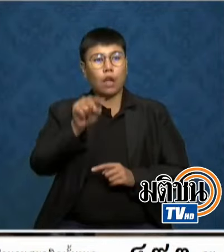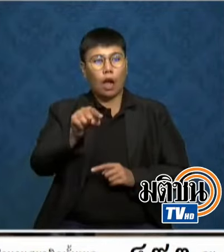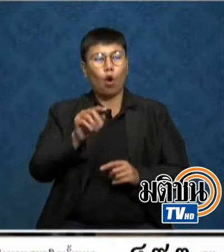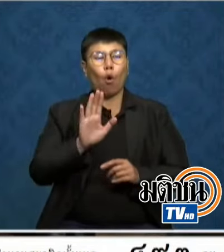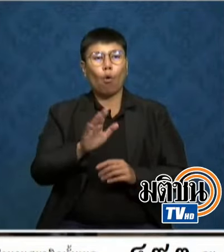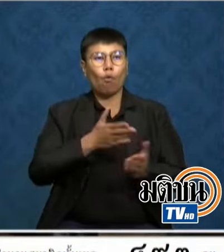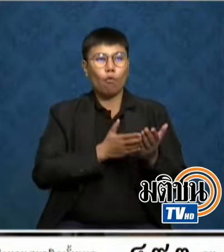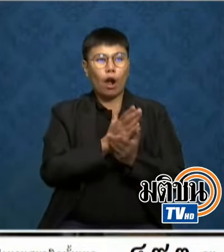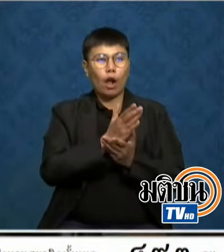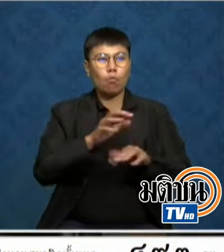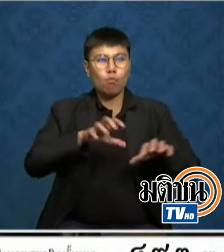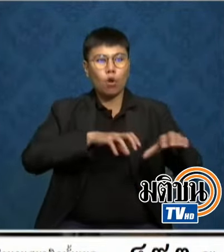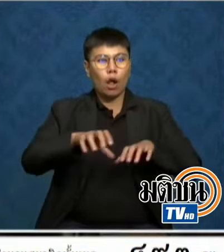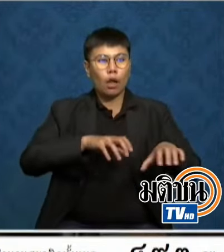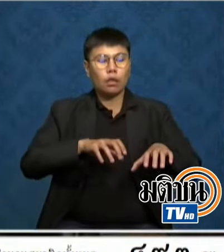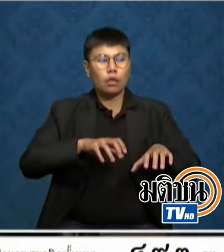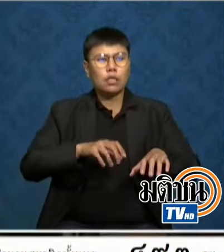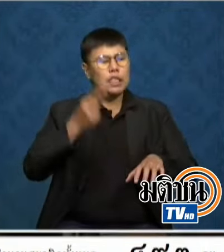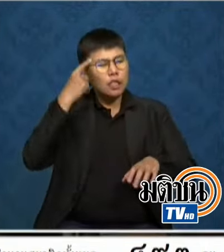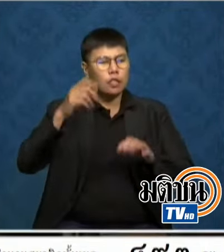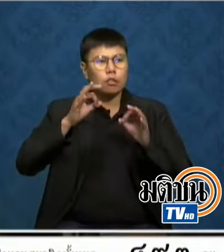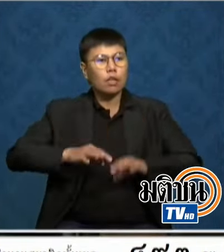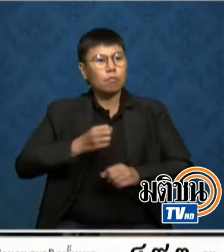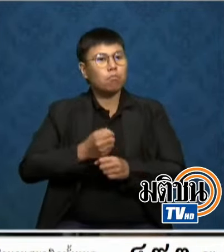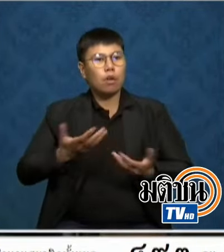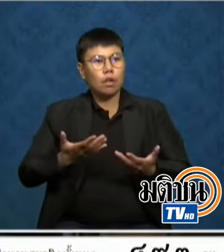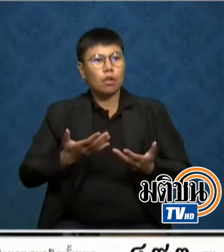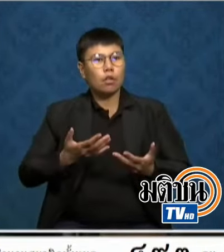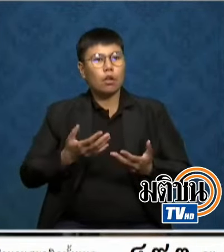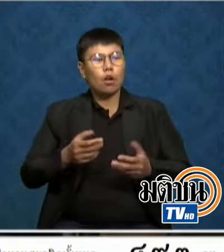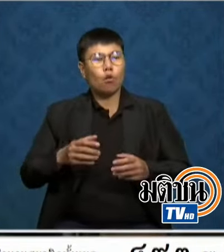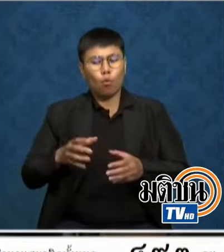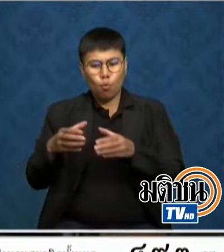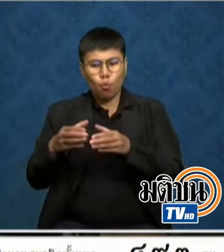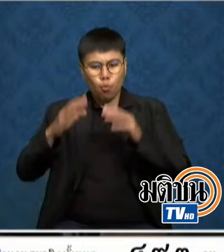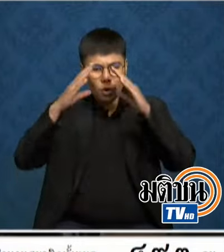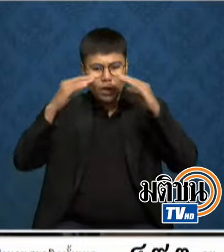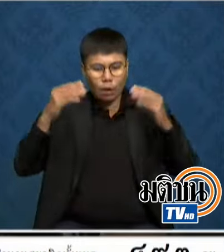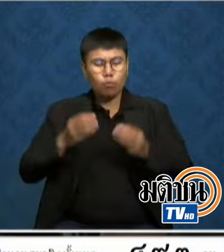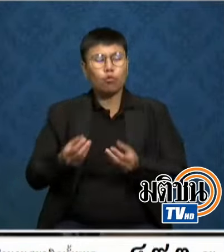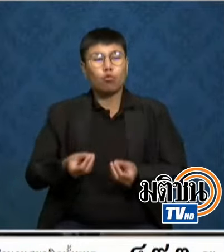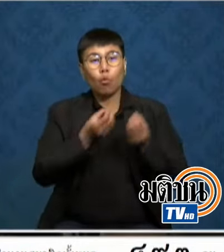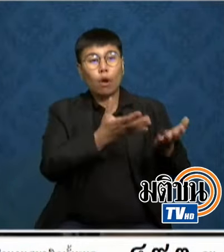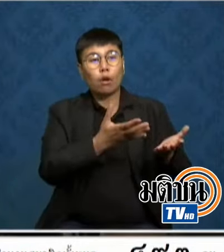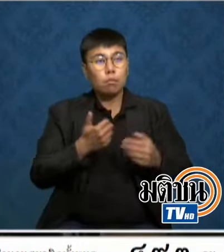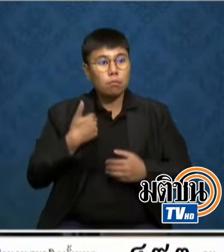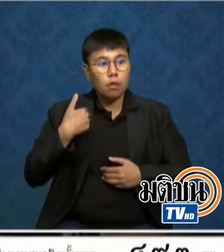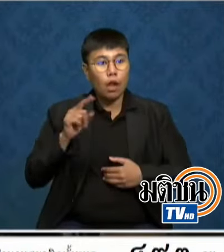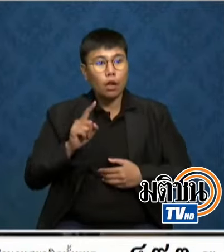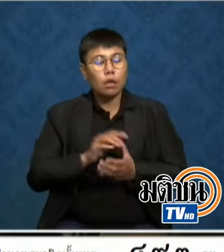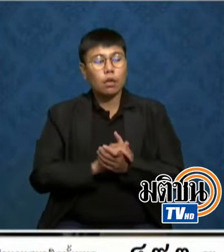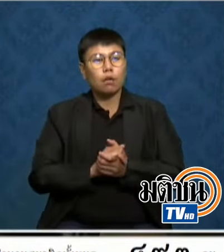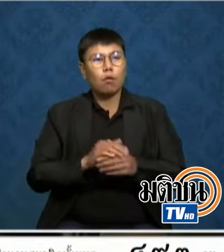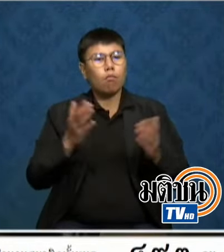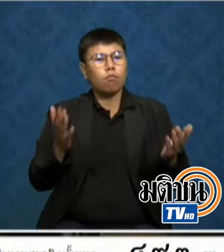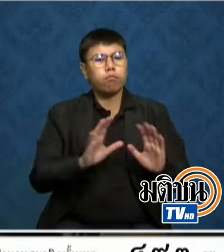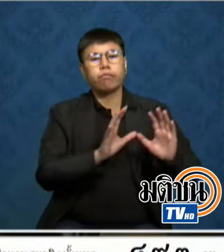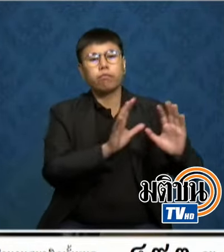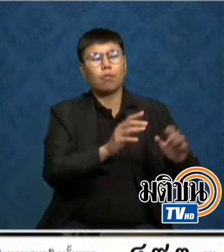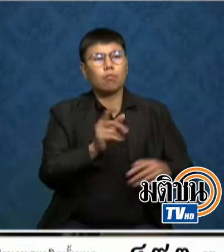ายบริหารหรือ Executive Order ว่าจะตัดสินใจอย่างไรจะส่งกลับไหมถ้าส่งกลับไปเมื่อไหร่เราก็ติดครับเรื่องการไม่หลักการไม่ผลักดัน